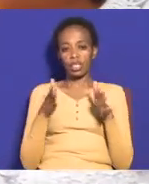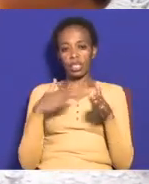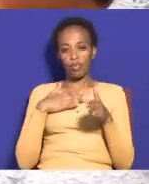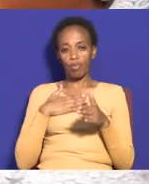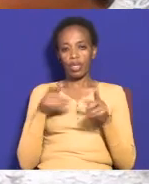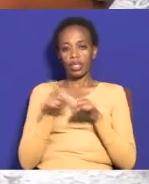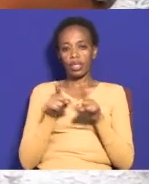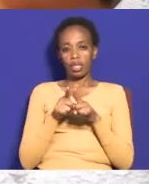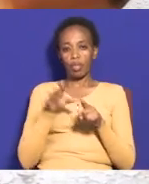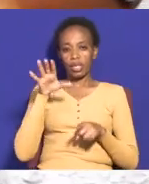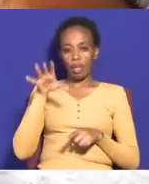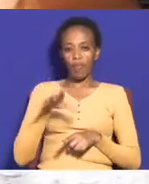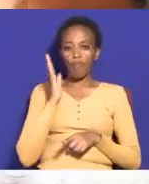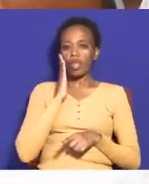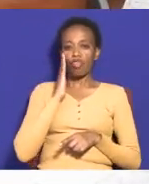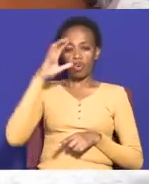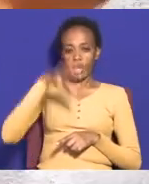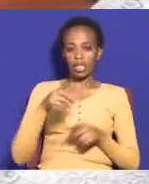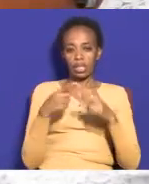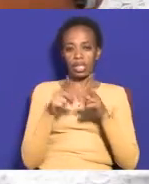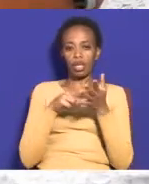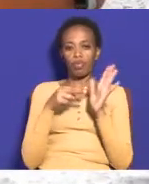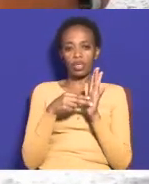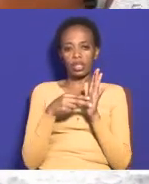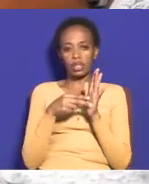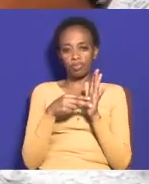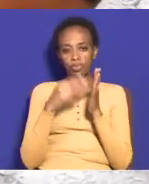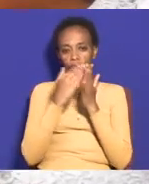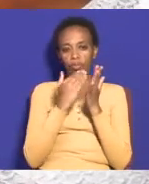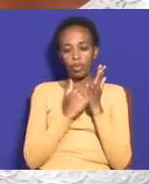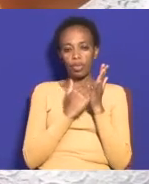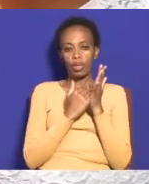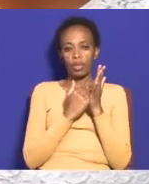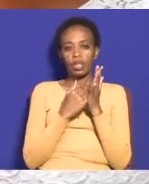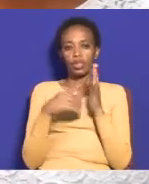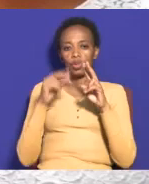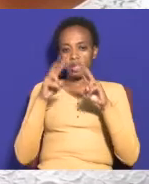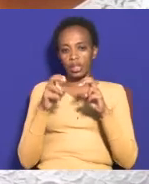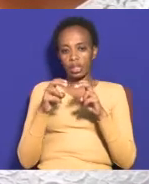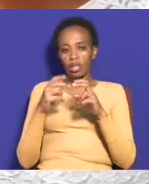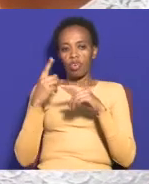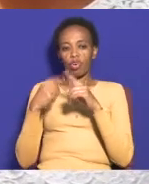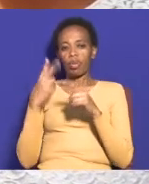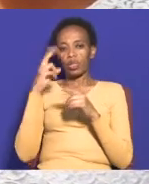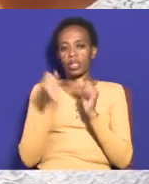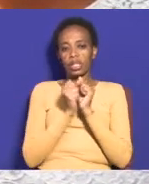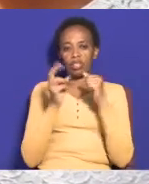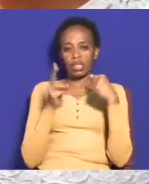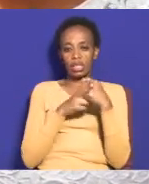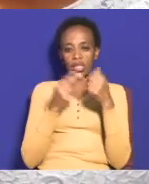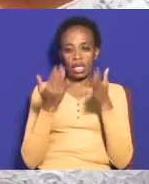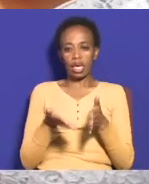kama mama county nilianza hii project ama program ya kuangalia since 2017. Kwa